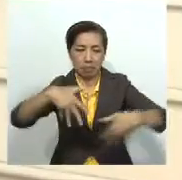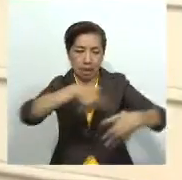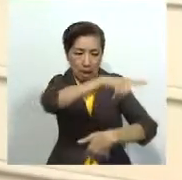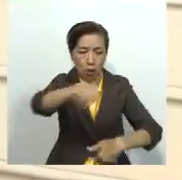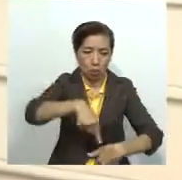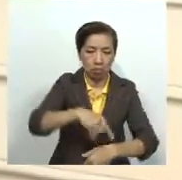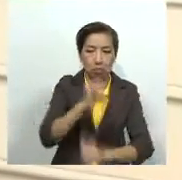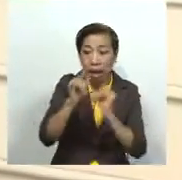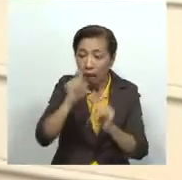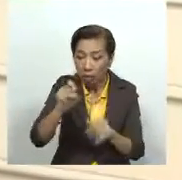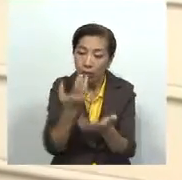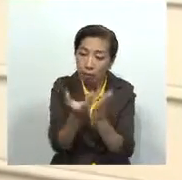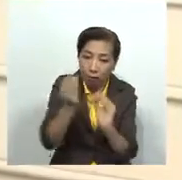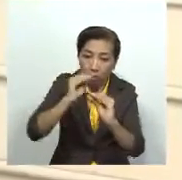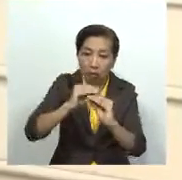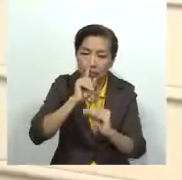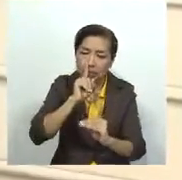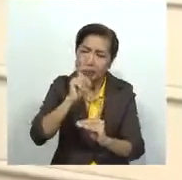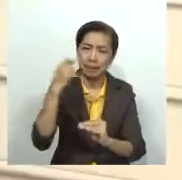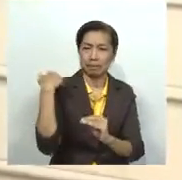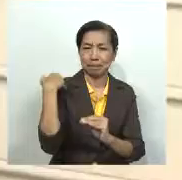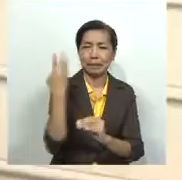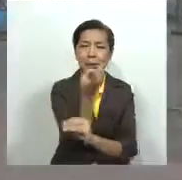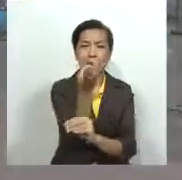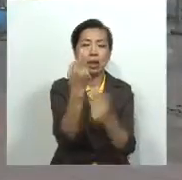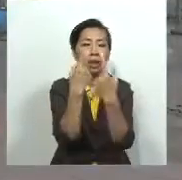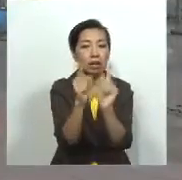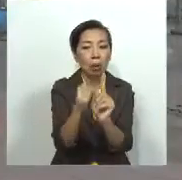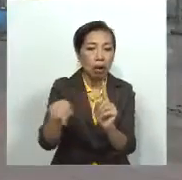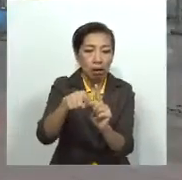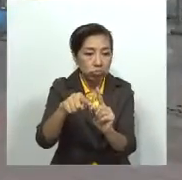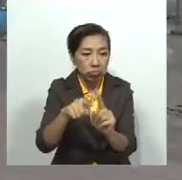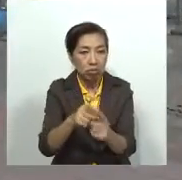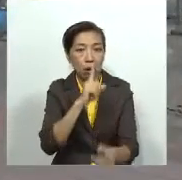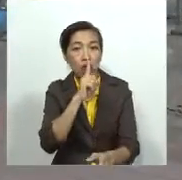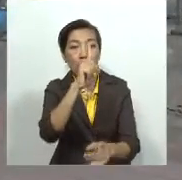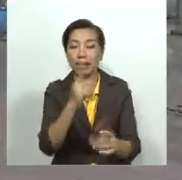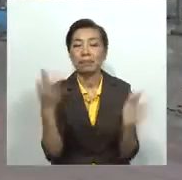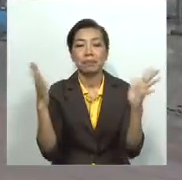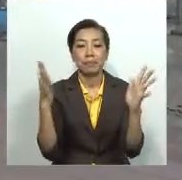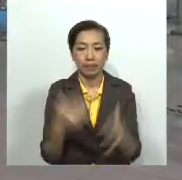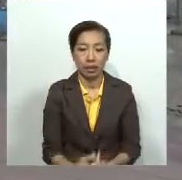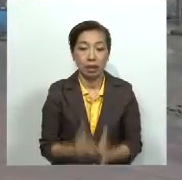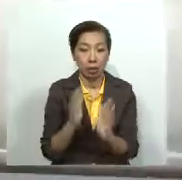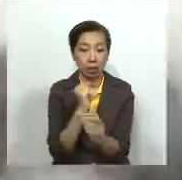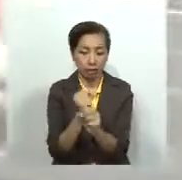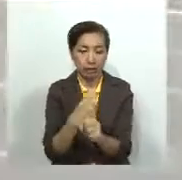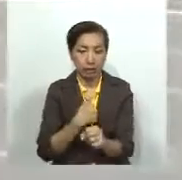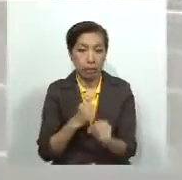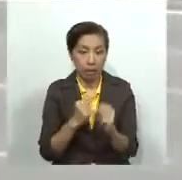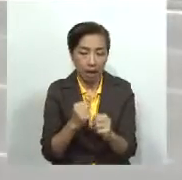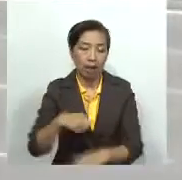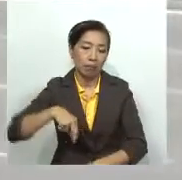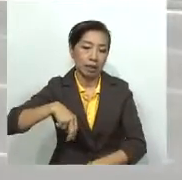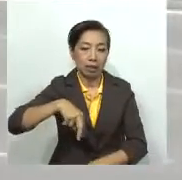นเข้ามาถามเรื่องการปรับขึ้นค่าโดยสารบางส่วนแต่ว่าก็ยังไม่ได้พบเรื่องร้องเรียนอะไรนะคะเจ้าหน้าที่ก็พยายามเดิน